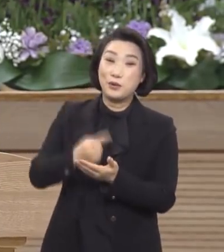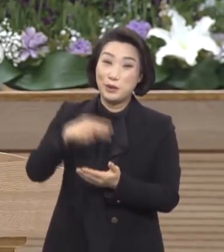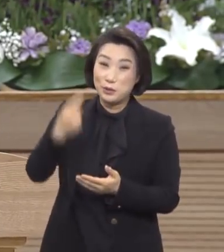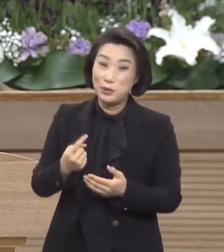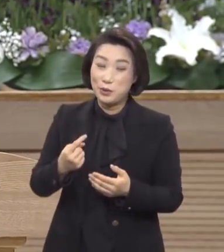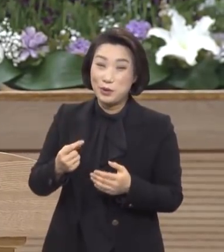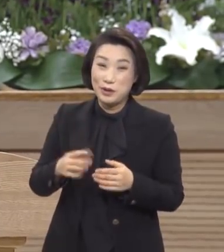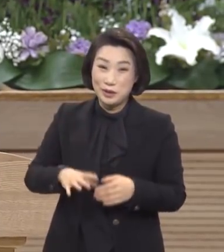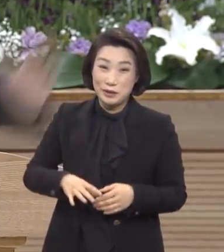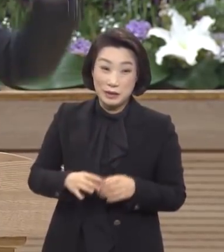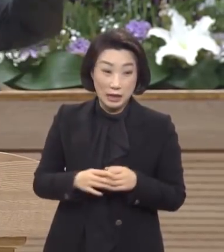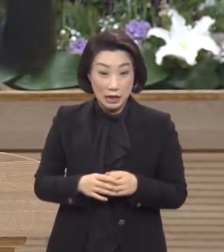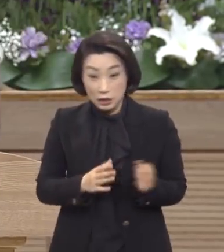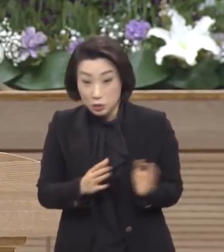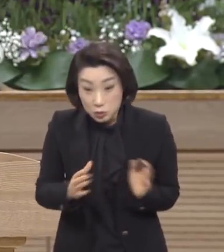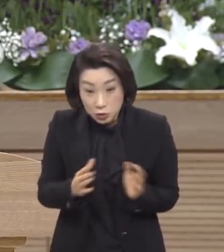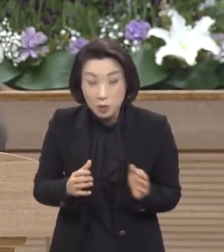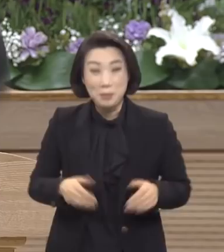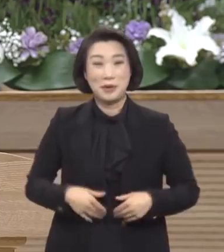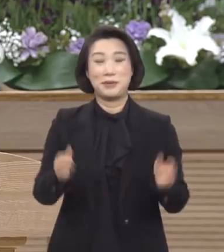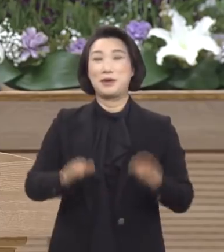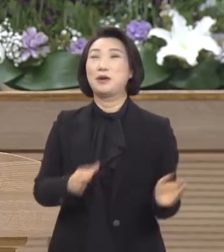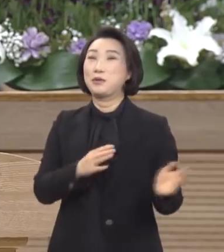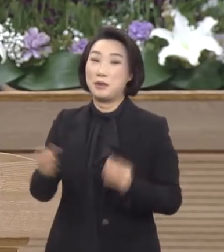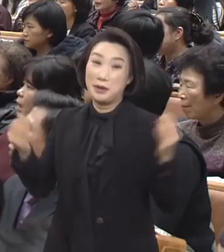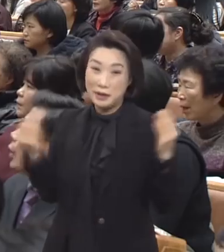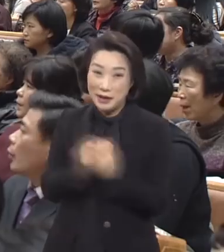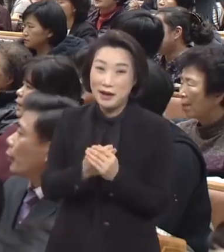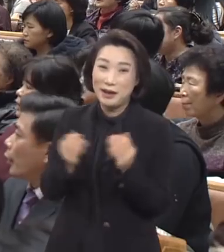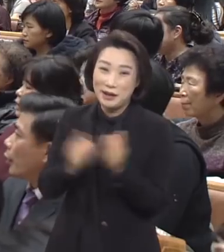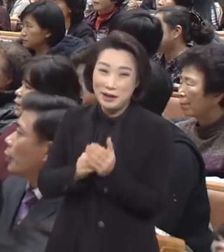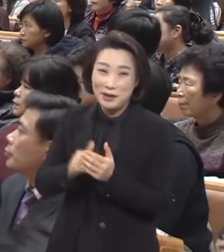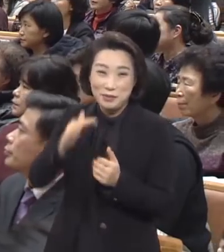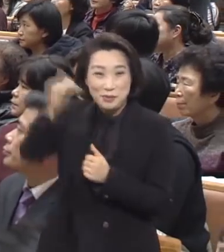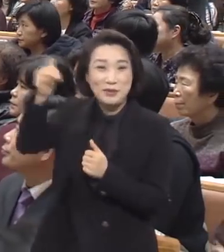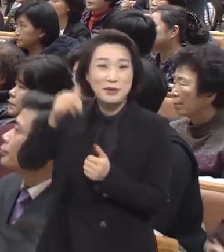새로 준비할 필요 없이 미리 준비됐다 가야 된다 그 말이야.